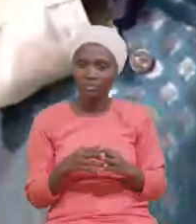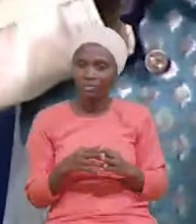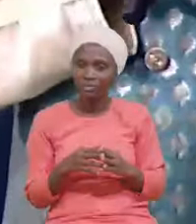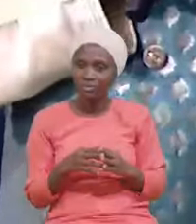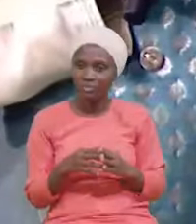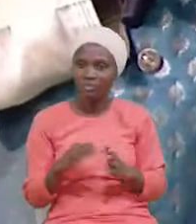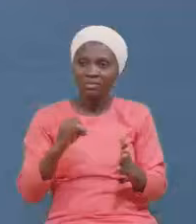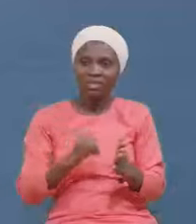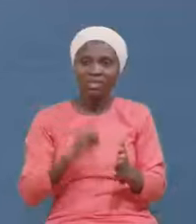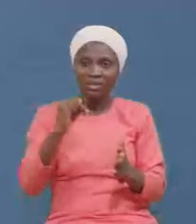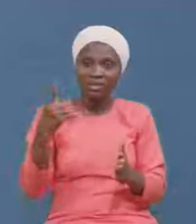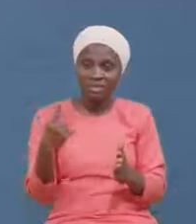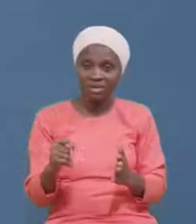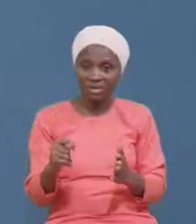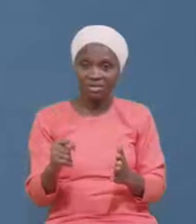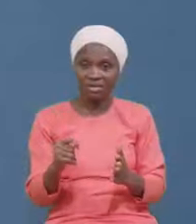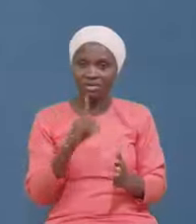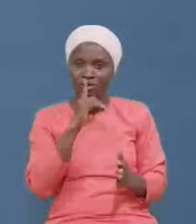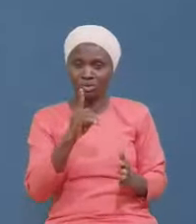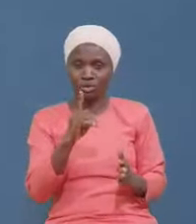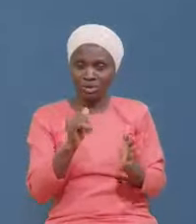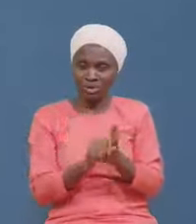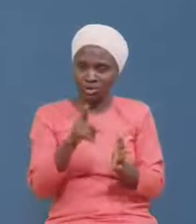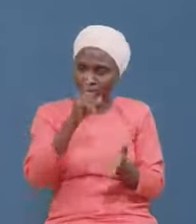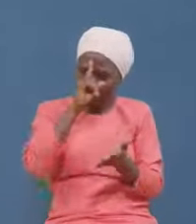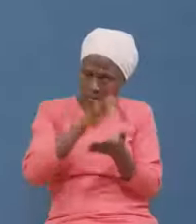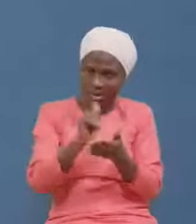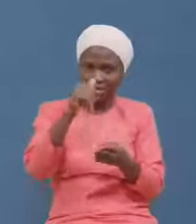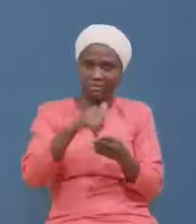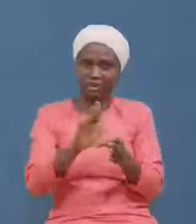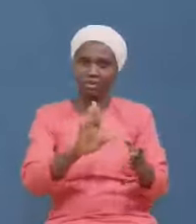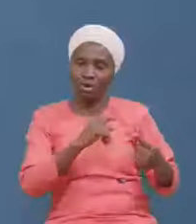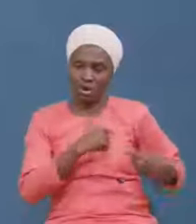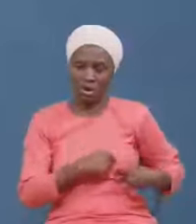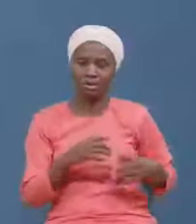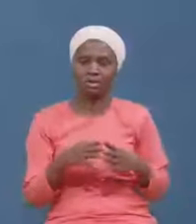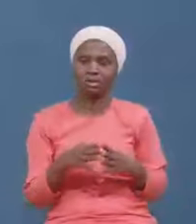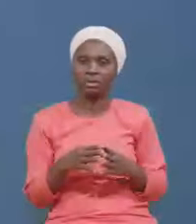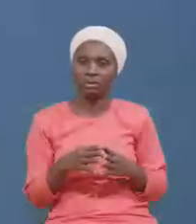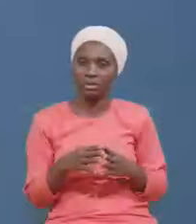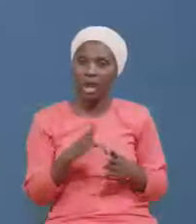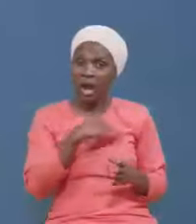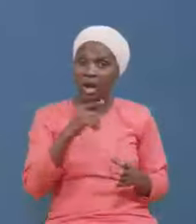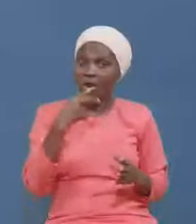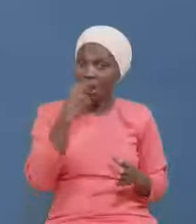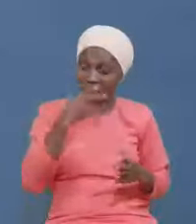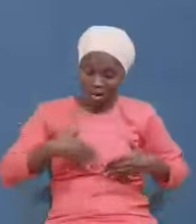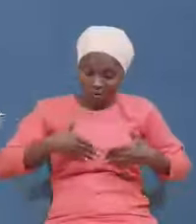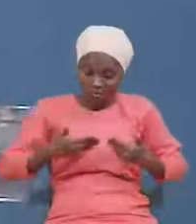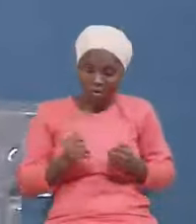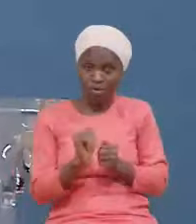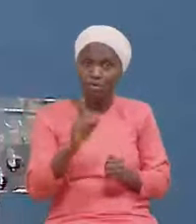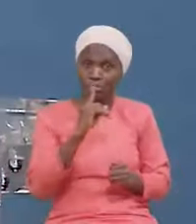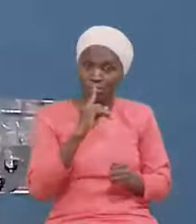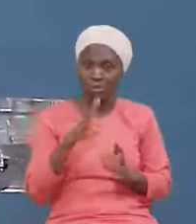చేయదు it is the fact that you believe in your heart మీరు ఏ హృదయముతో విశ్వసిస్తున్నారో అది you confess with your mouth మీ నోటితో